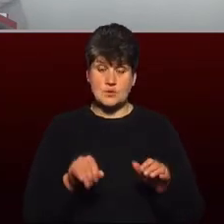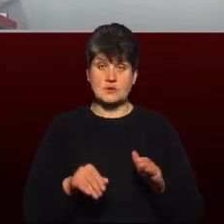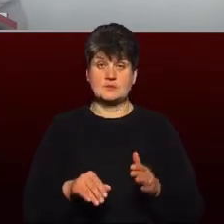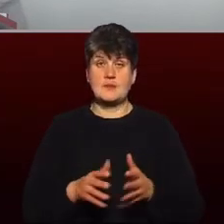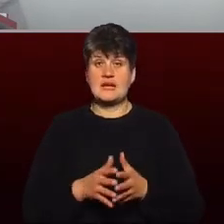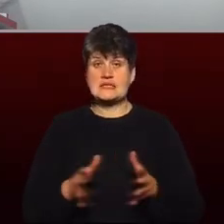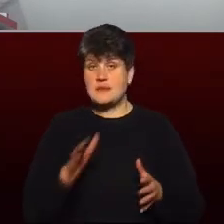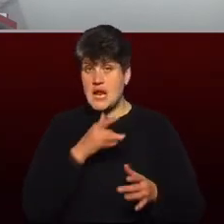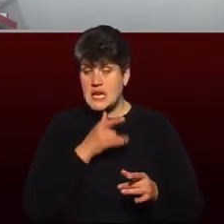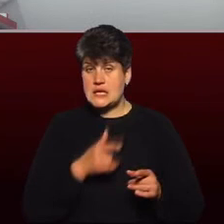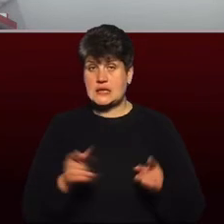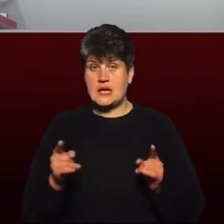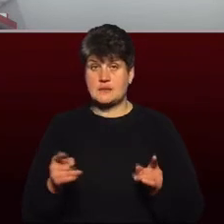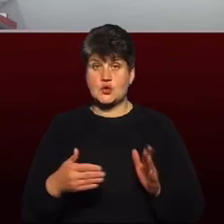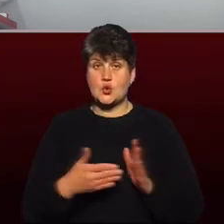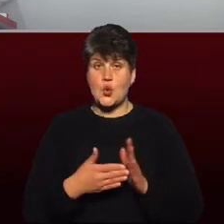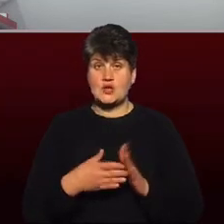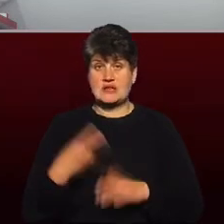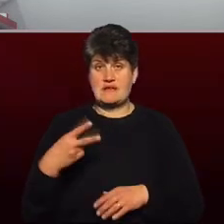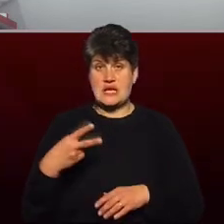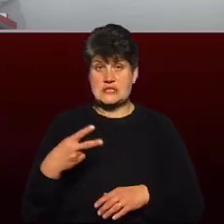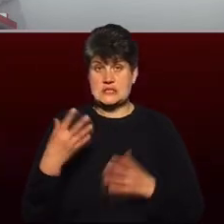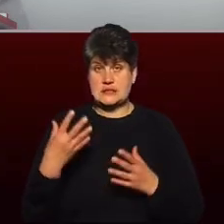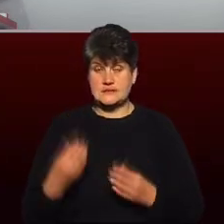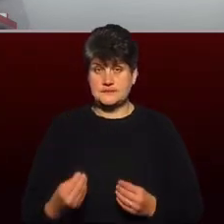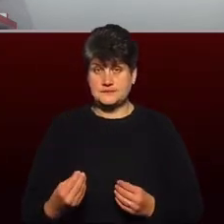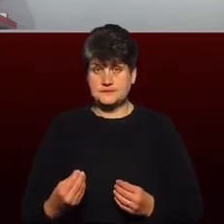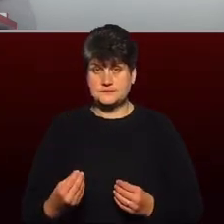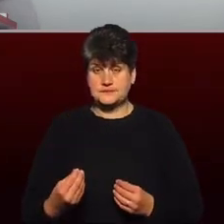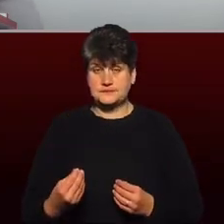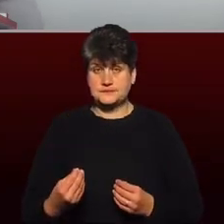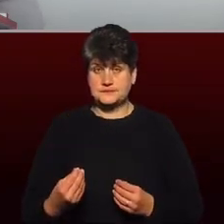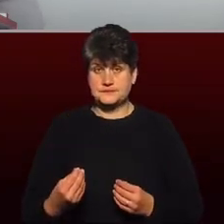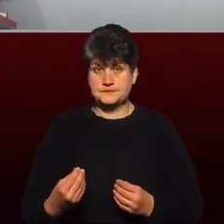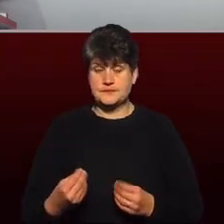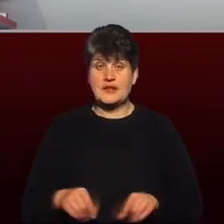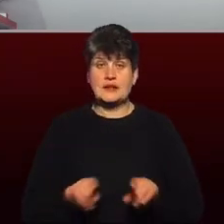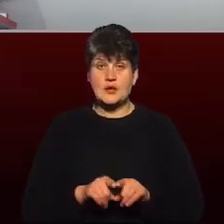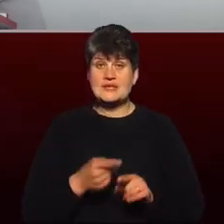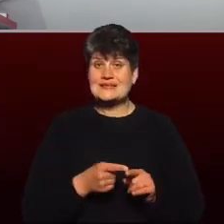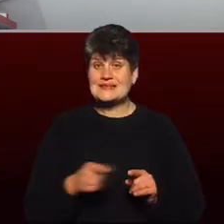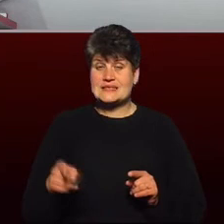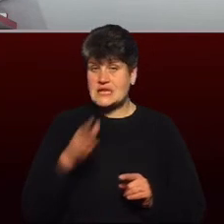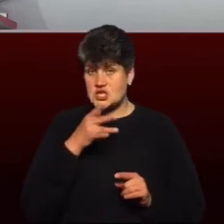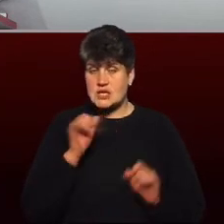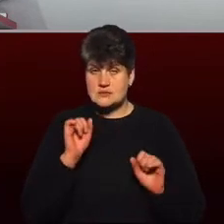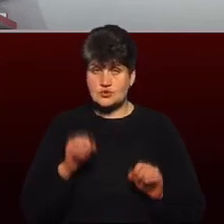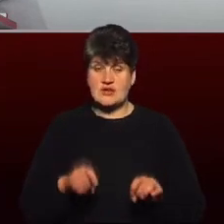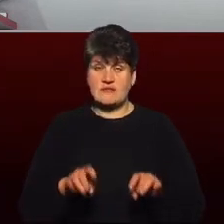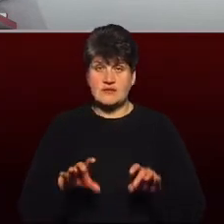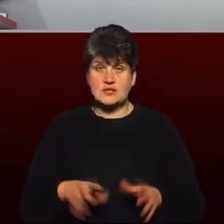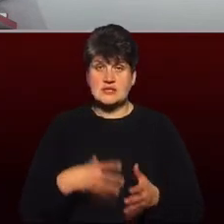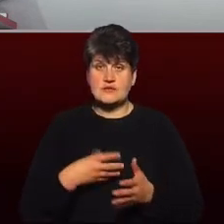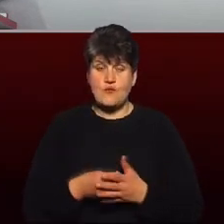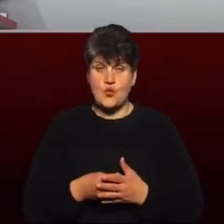термін до 20 діб. І також за цей час владнати свої, скажімо так,